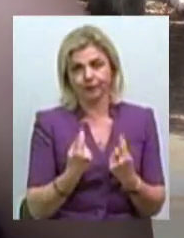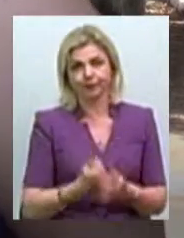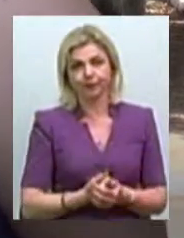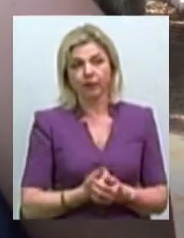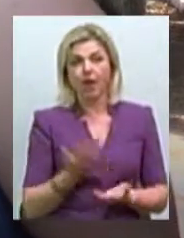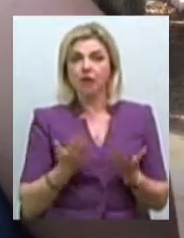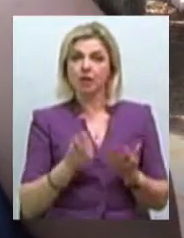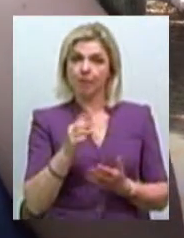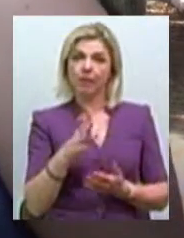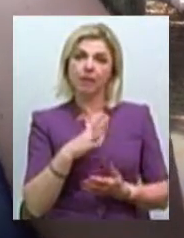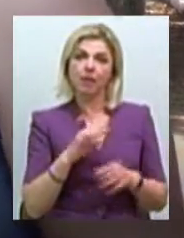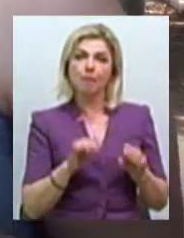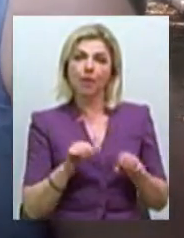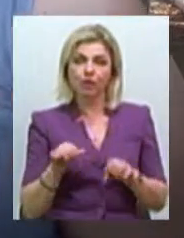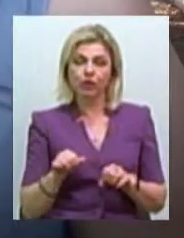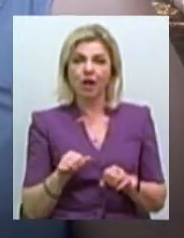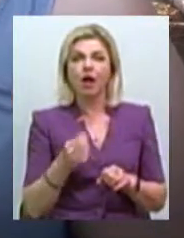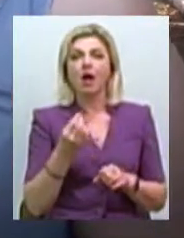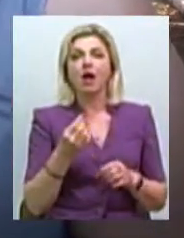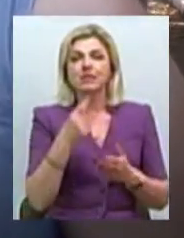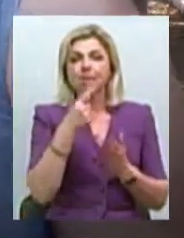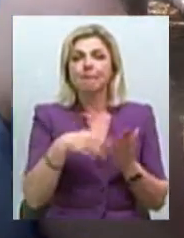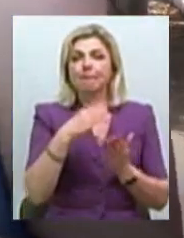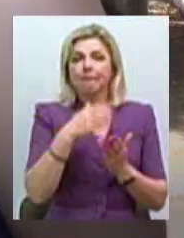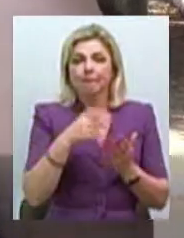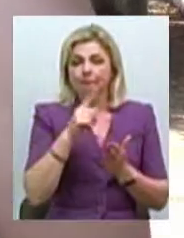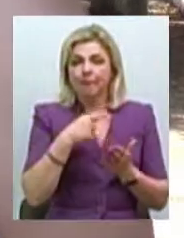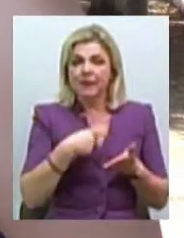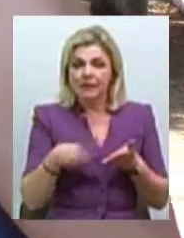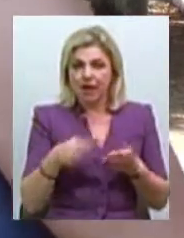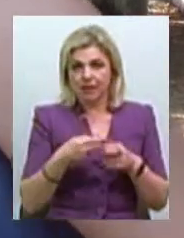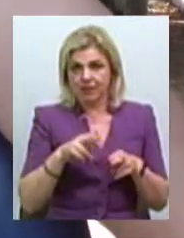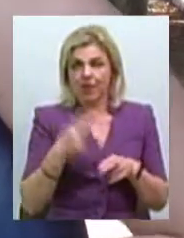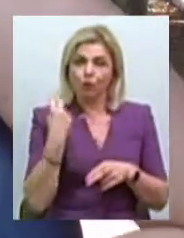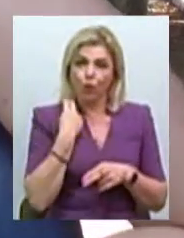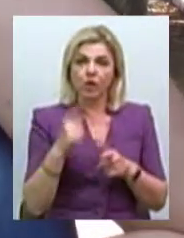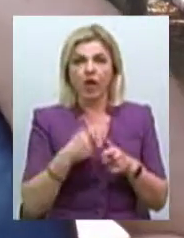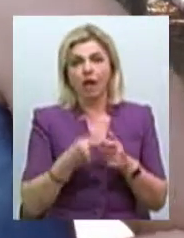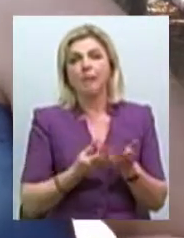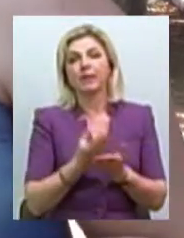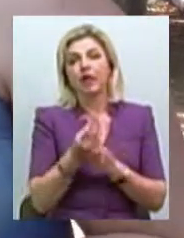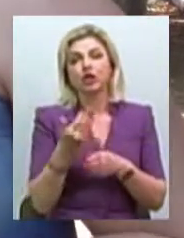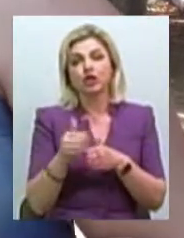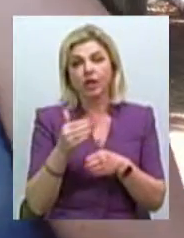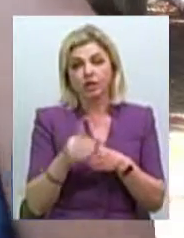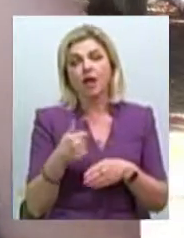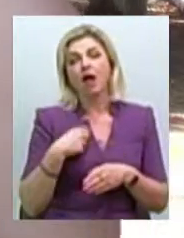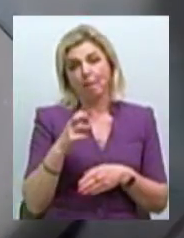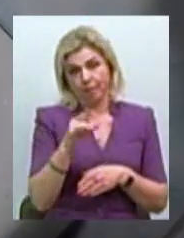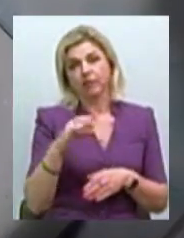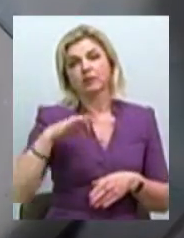була можливість реструктуризувати цей борг або виплатити частинами, я б скористалася цією